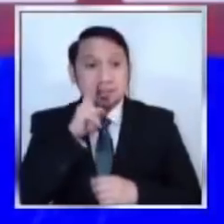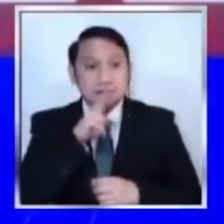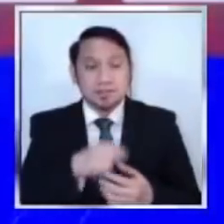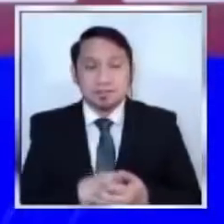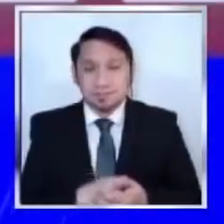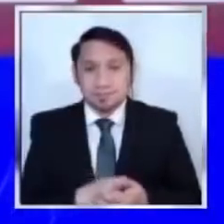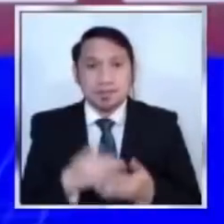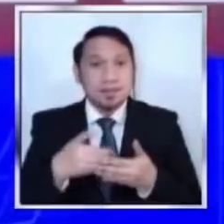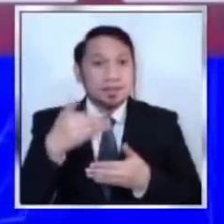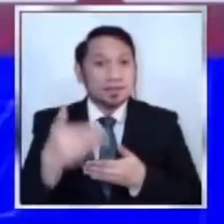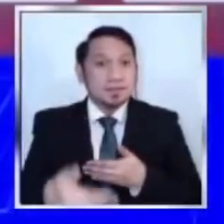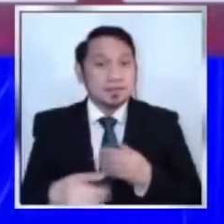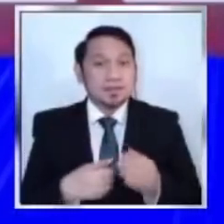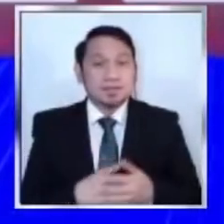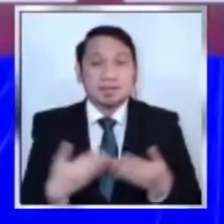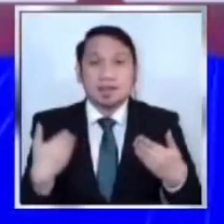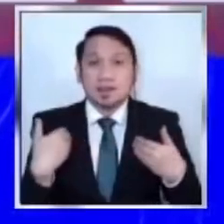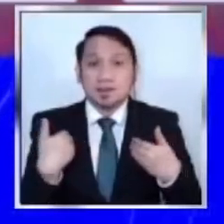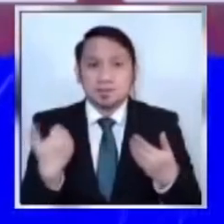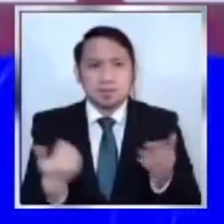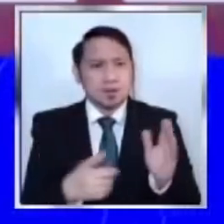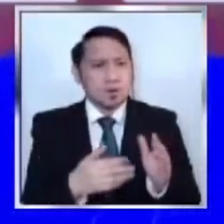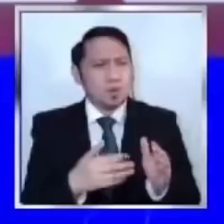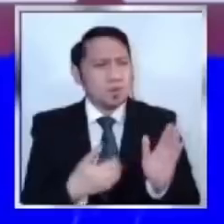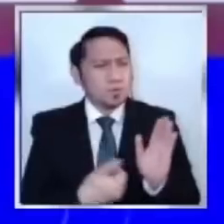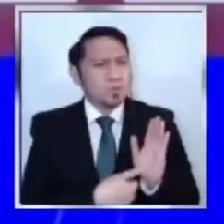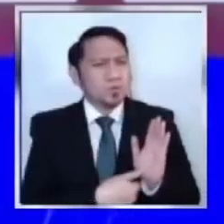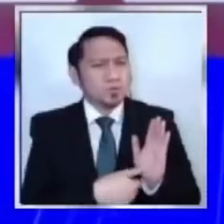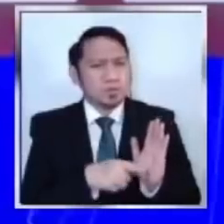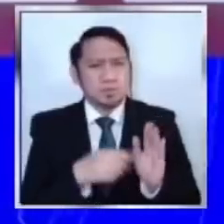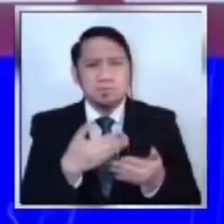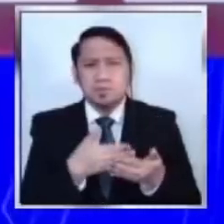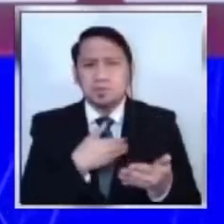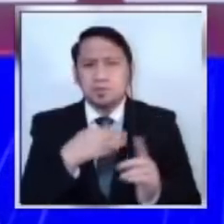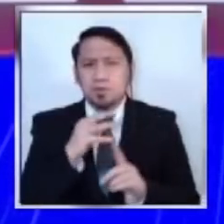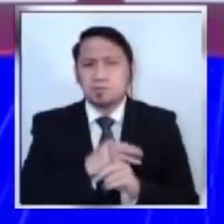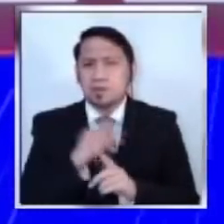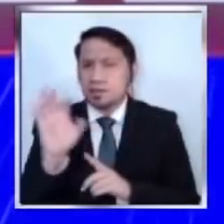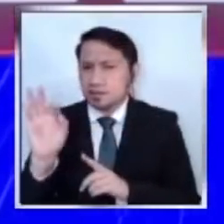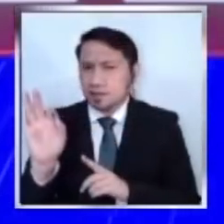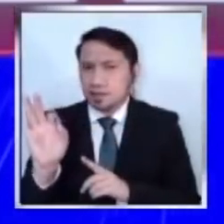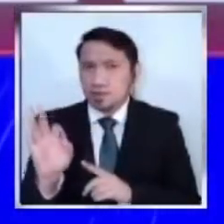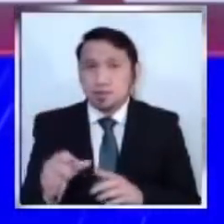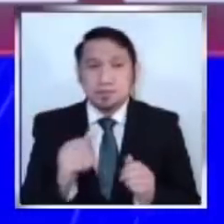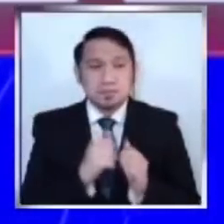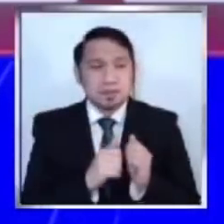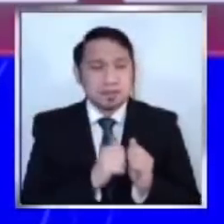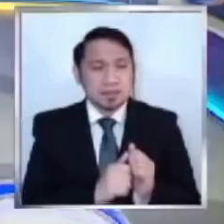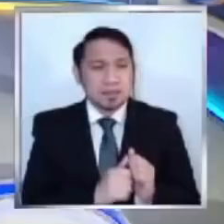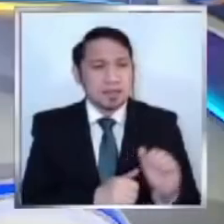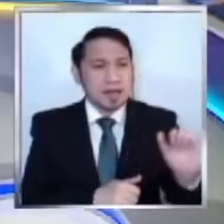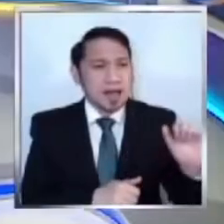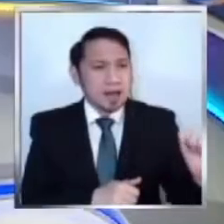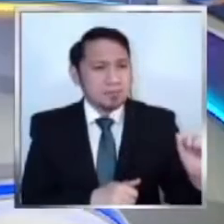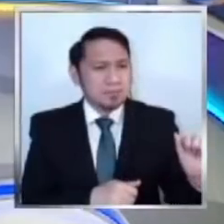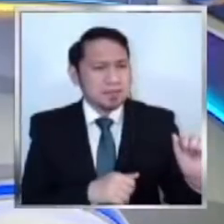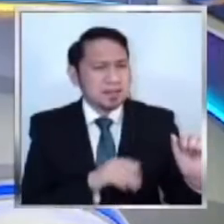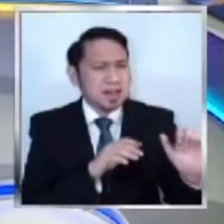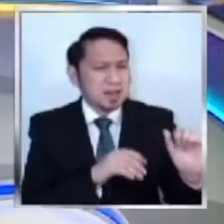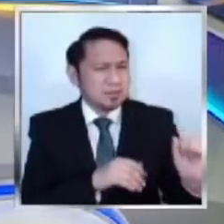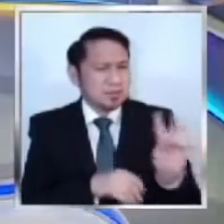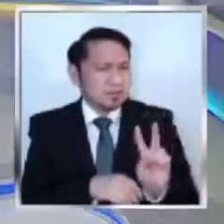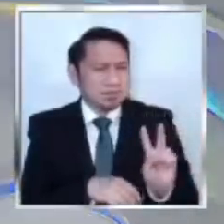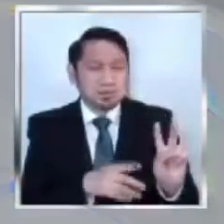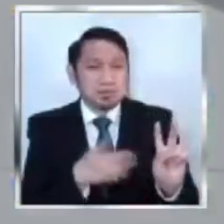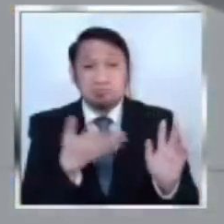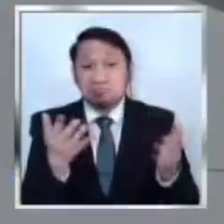Samantala, may mga nauna na rin bumoto bago pa ang May 9 o yung tinatawag na absentee voters. Ang ilan ay mula